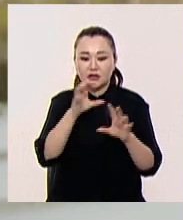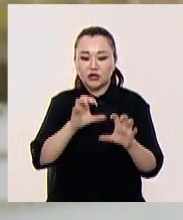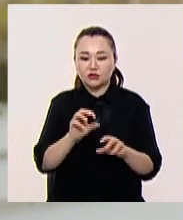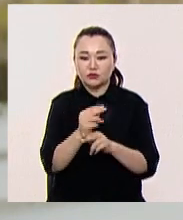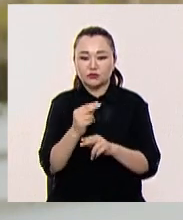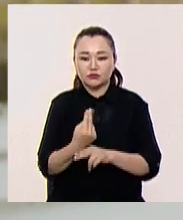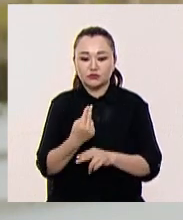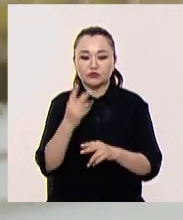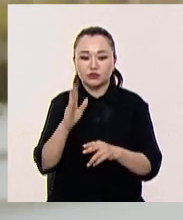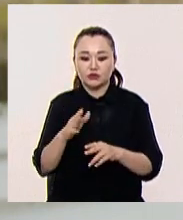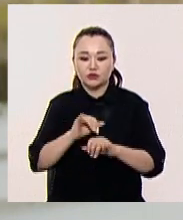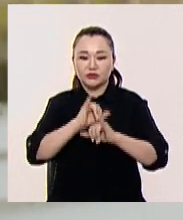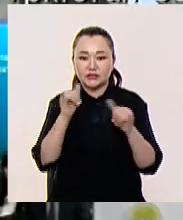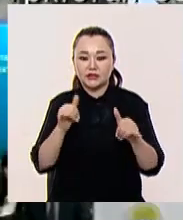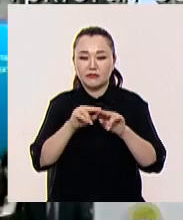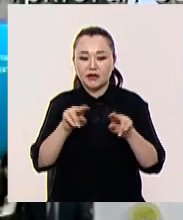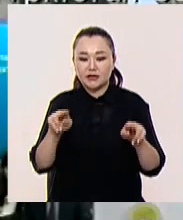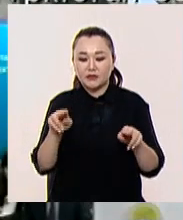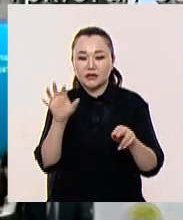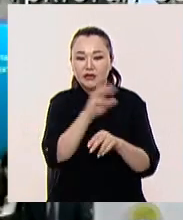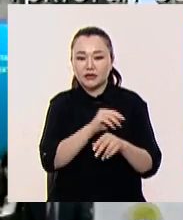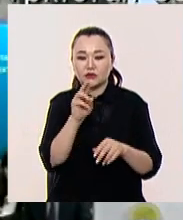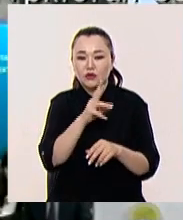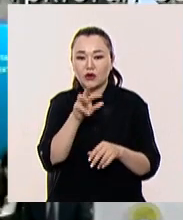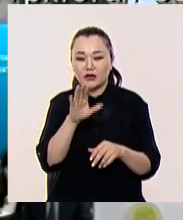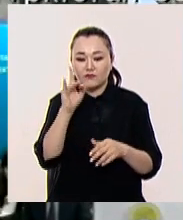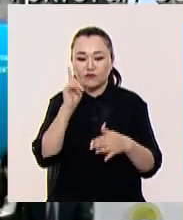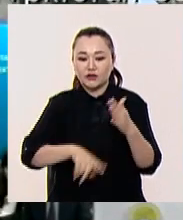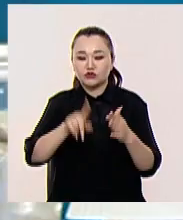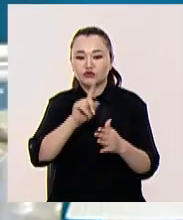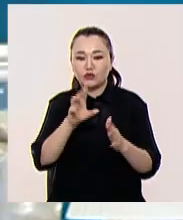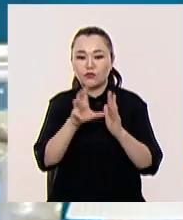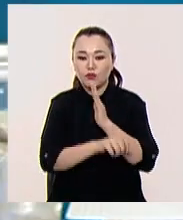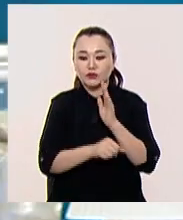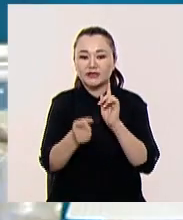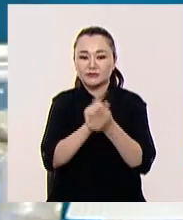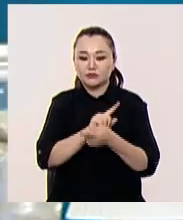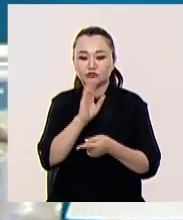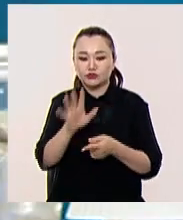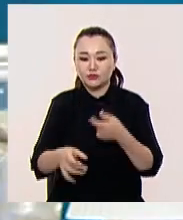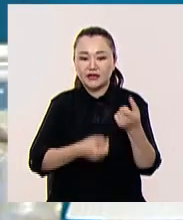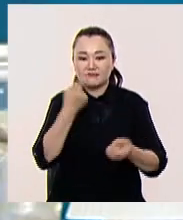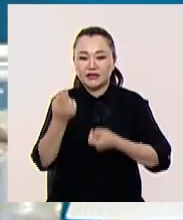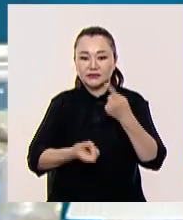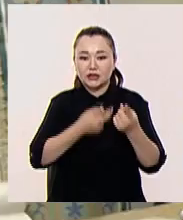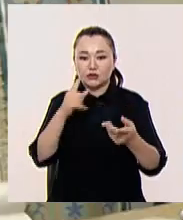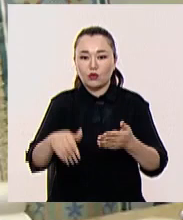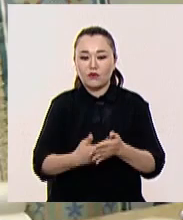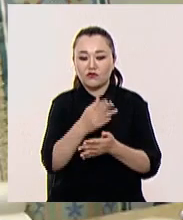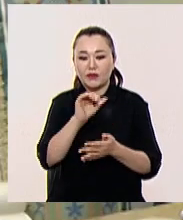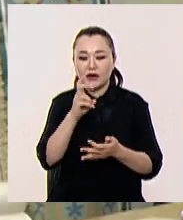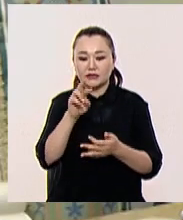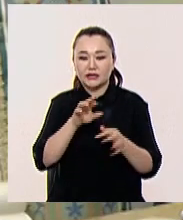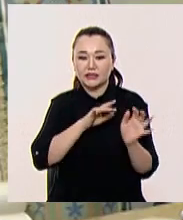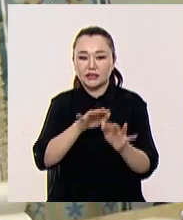которые поспособствуют усилению парламента. Касым-Жомарт Токаев уверен в том, что после изменений будут появляться новые партии, а